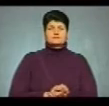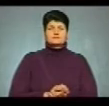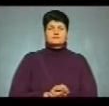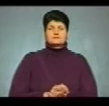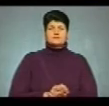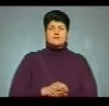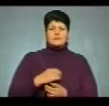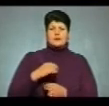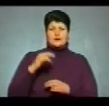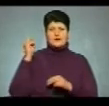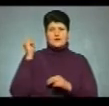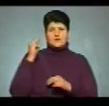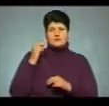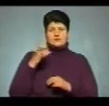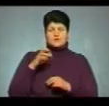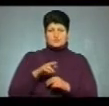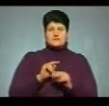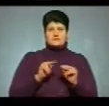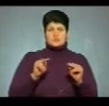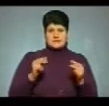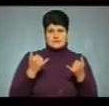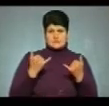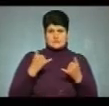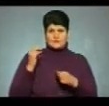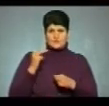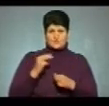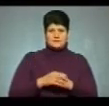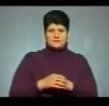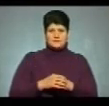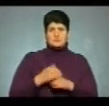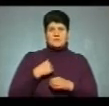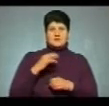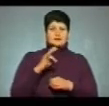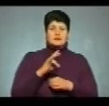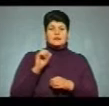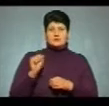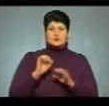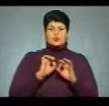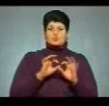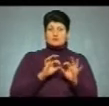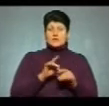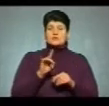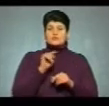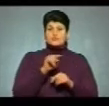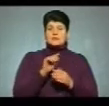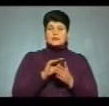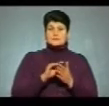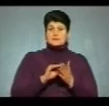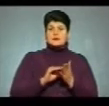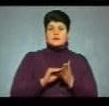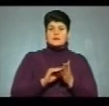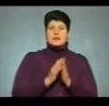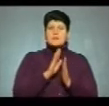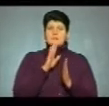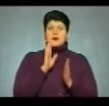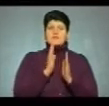Вчився у вчительки, в якої я зараз вчуся. Мені Наталя Антонівна розповідала, що він написав, його мама написала таку